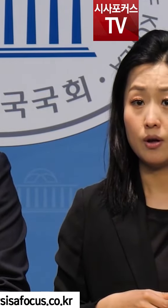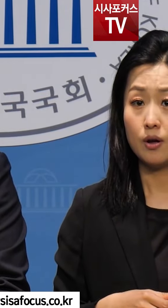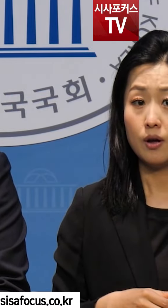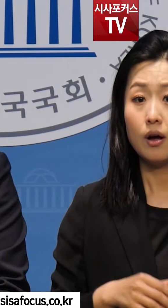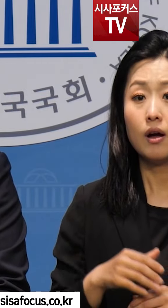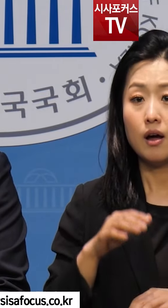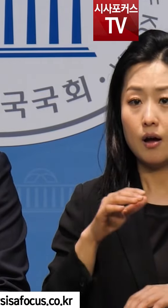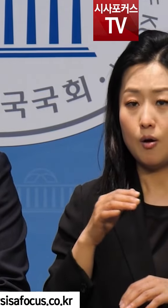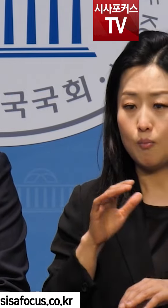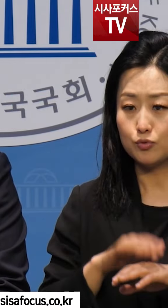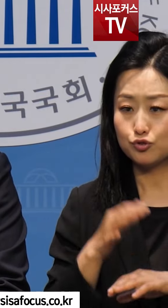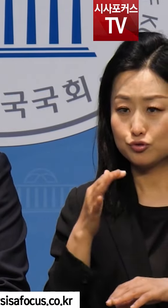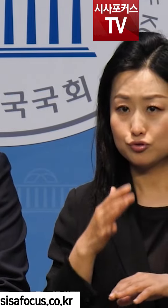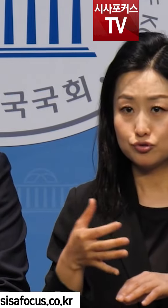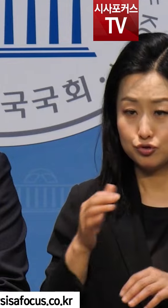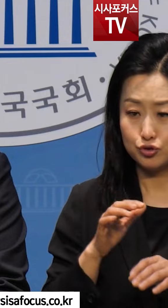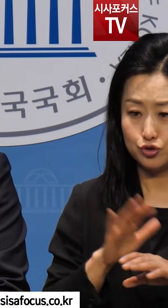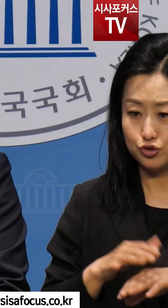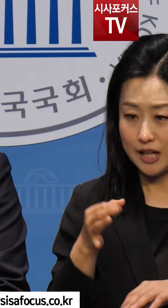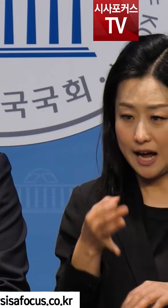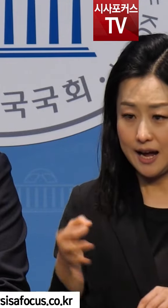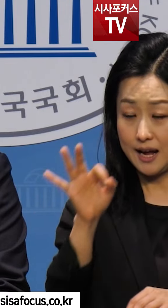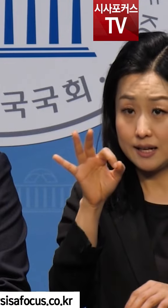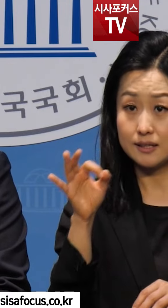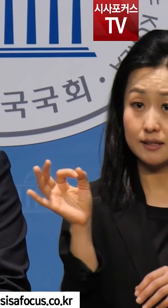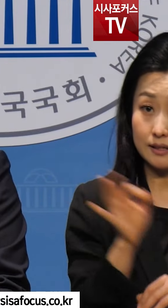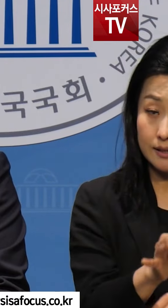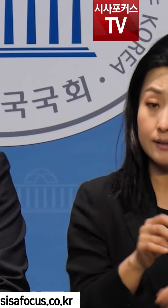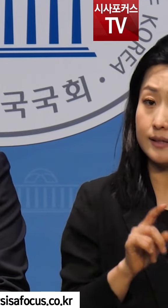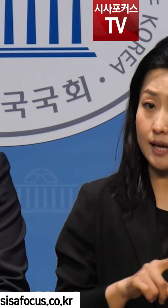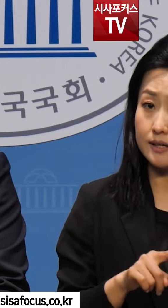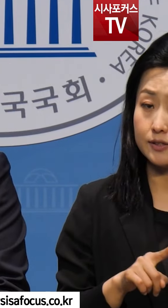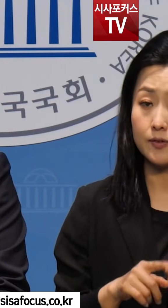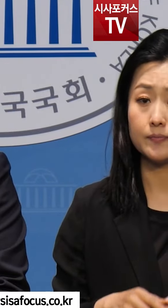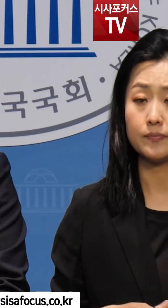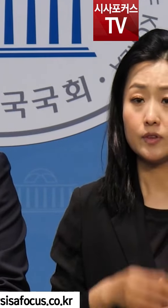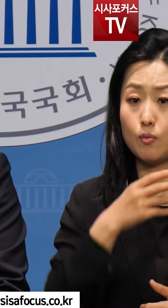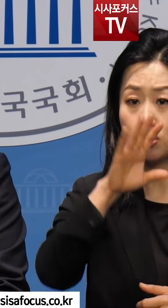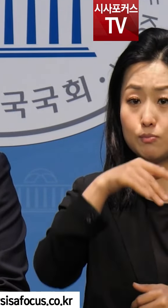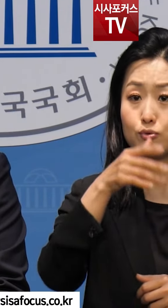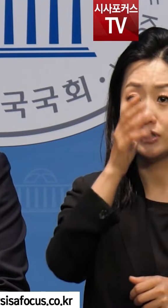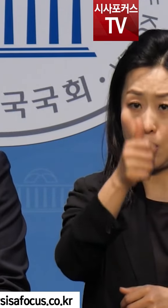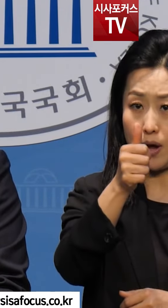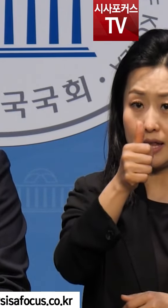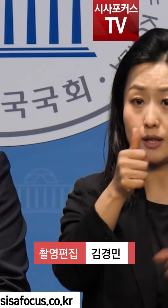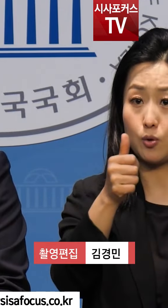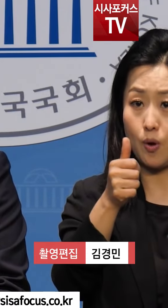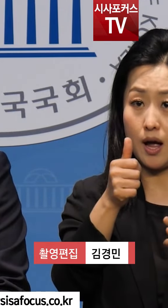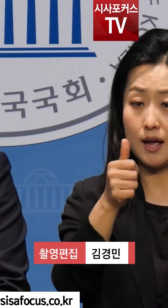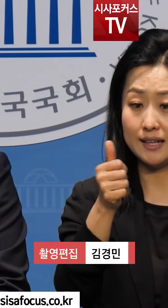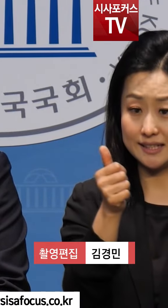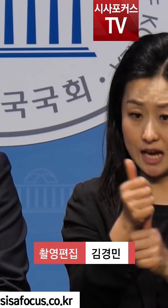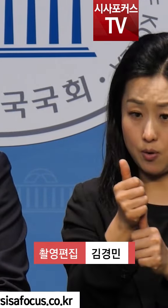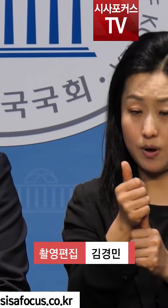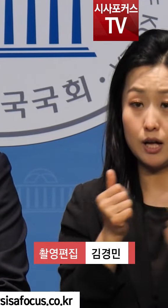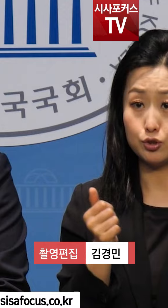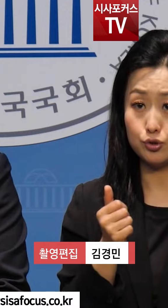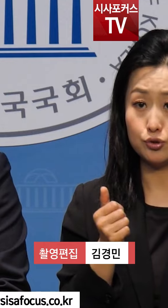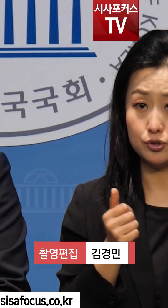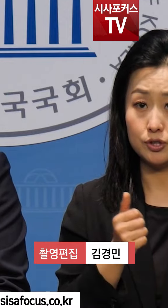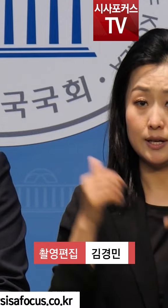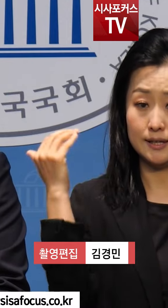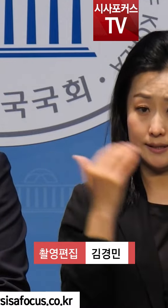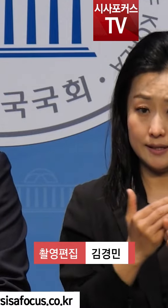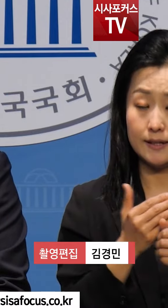투입을 규탄하며 이러한 의료대란을 이끈 의료적폐 조규홍 보건복지부 장관과 박민수 차관의 파면을